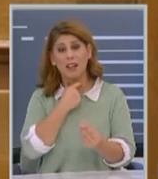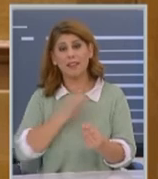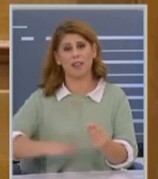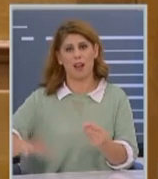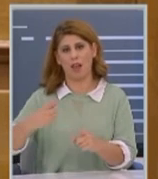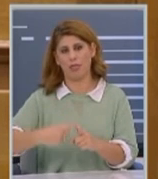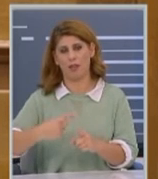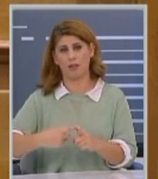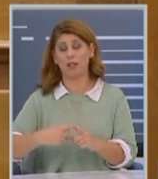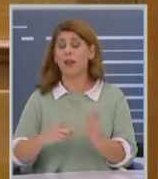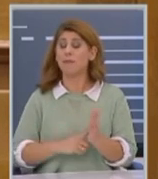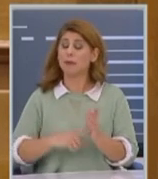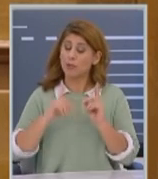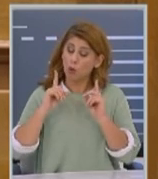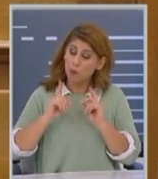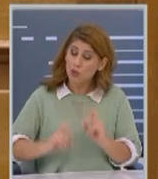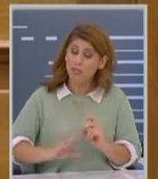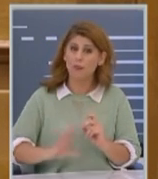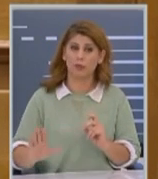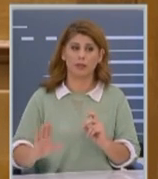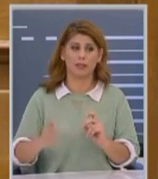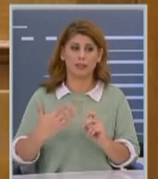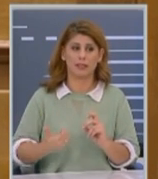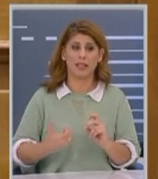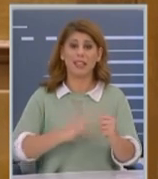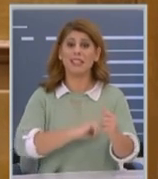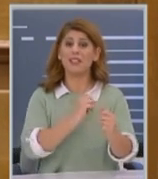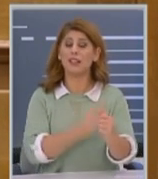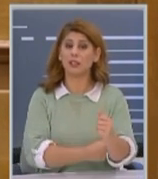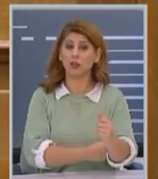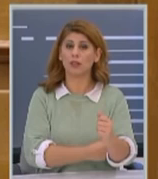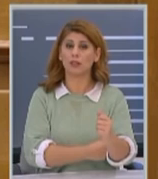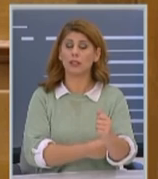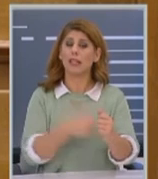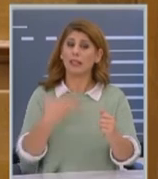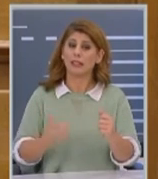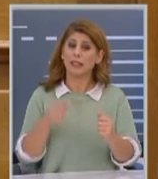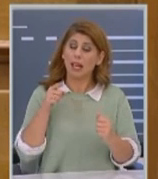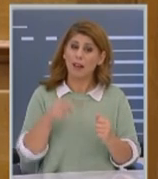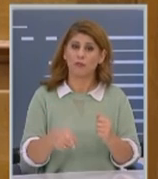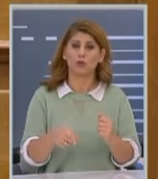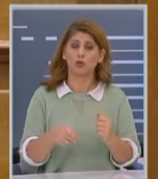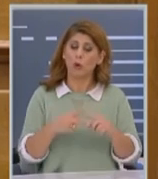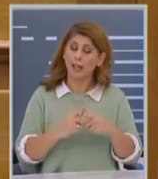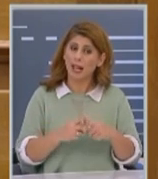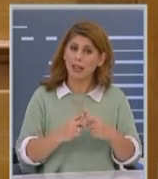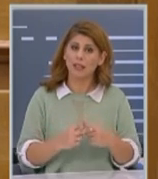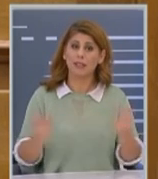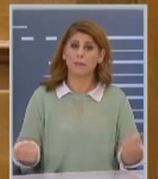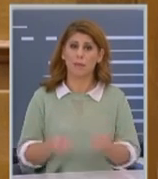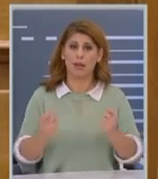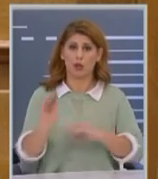μας. Πρέπει οπωσδήποτε, γιατί έχει τις δυνατότητες να αποτελέσει εκείνο το εργαλείο για την